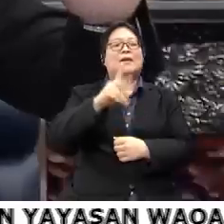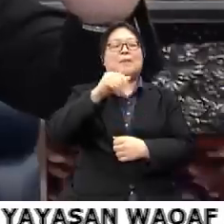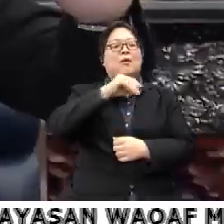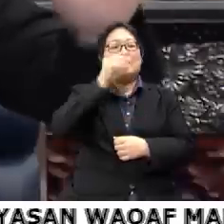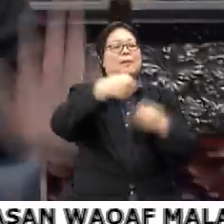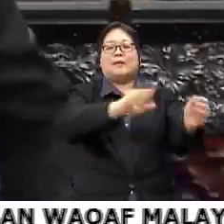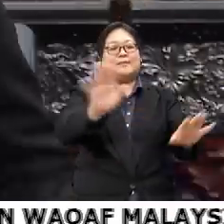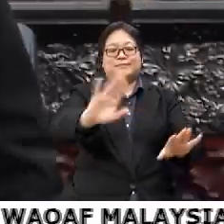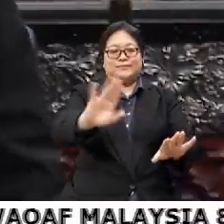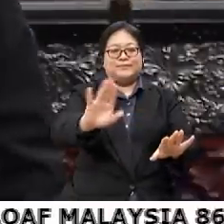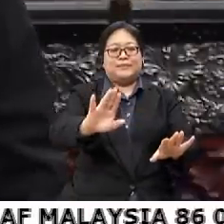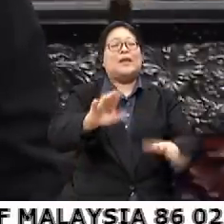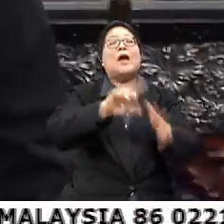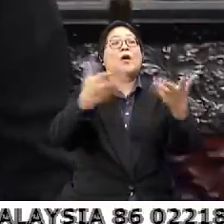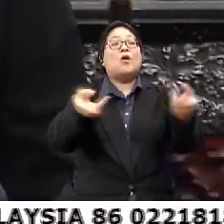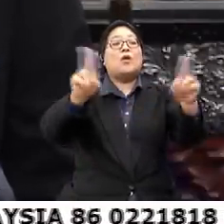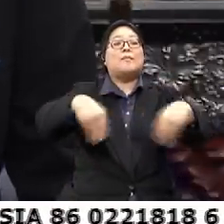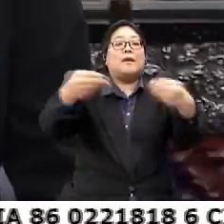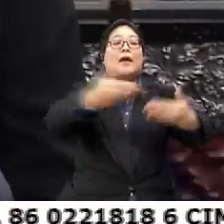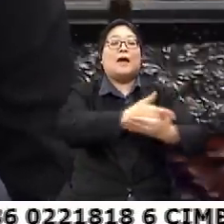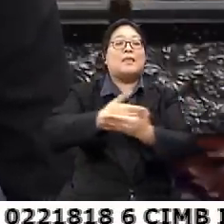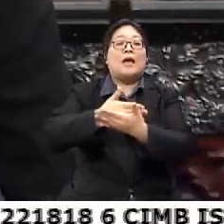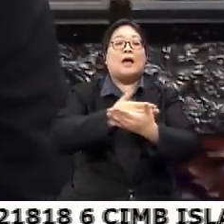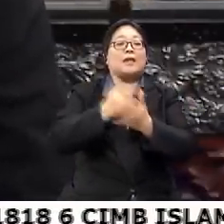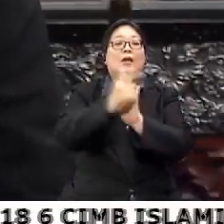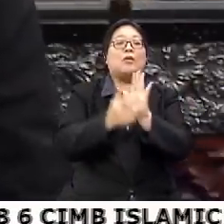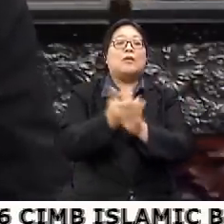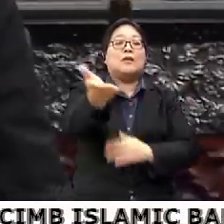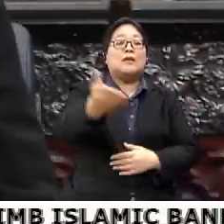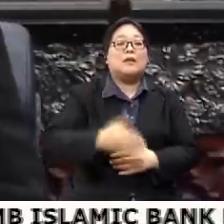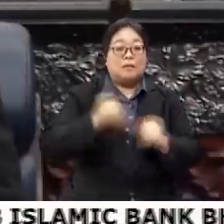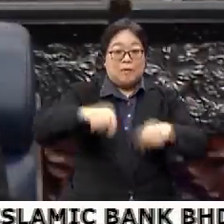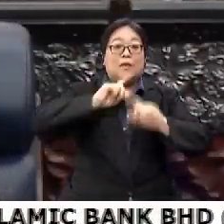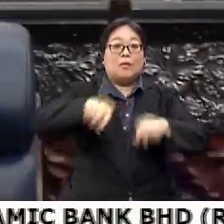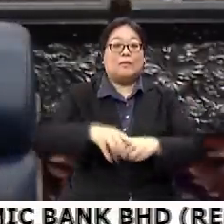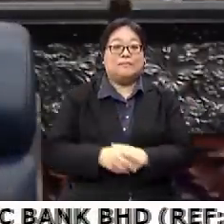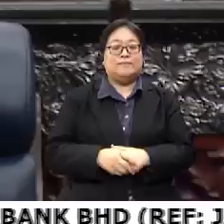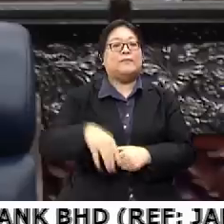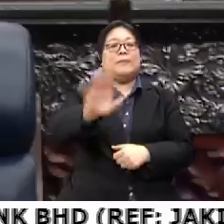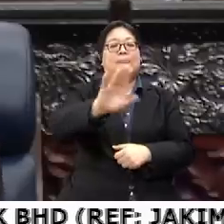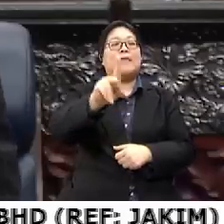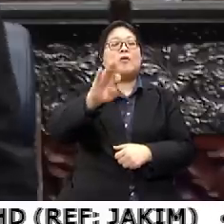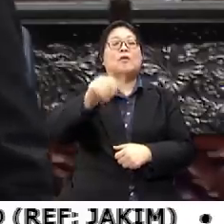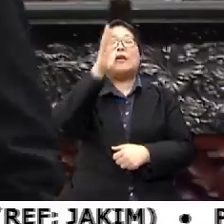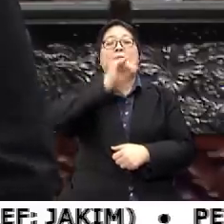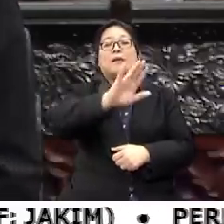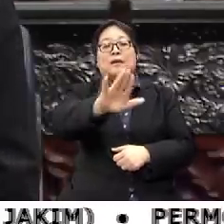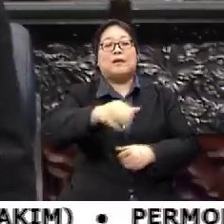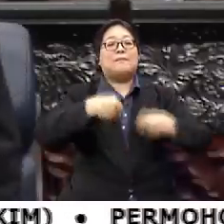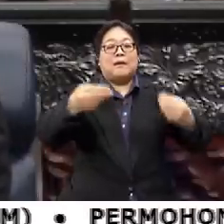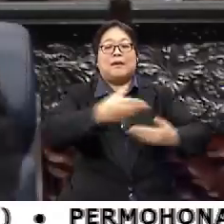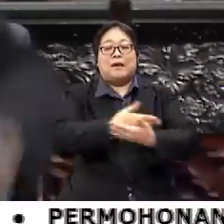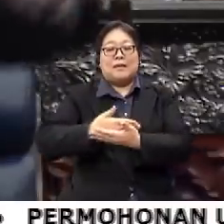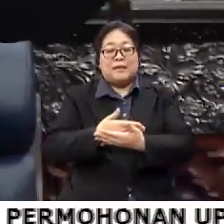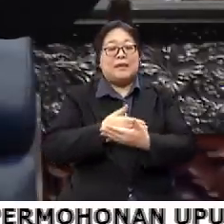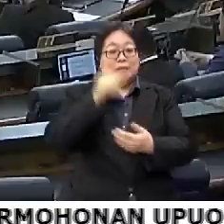bagi. Bagaimana tak dengan bagi kontrak yang diberikan kepada anak menantu? Boleh jawab. Kota Melaka. Kontrak yang diberikan kepada anak